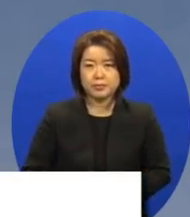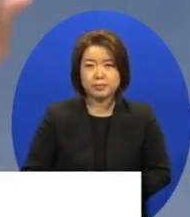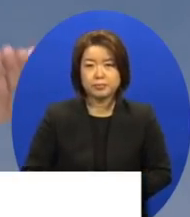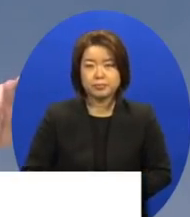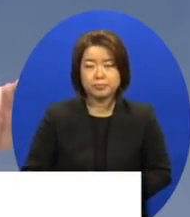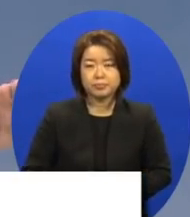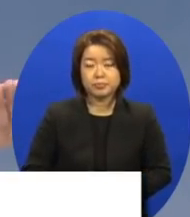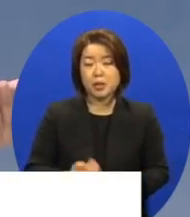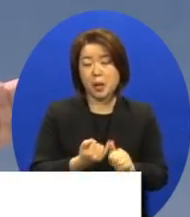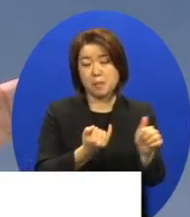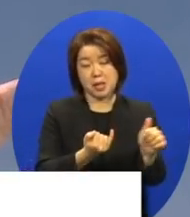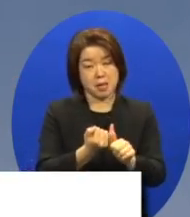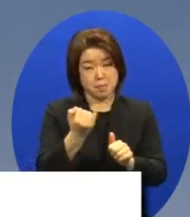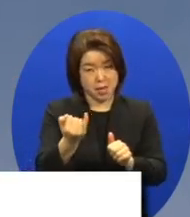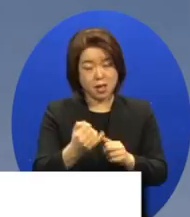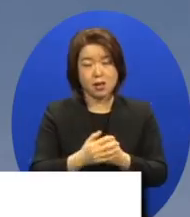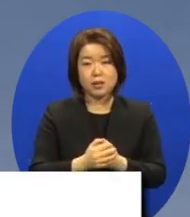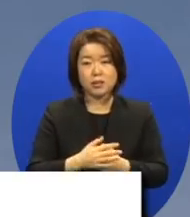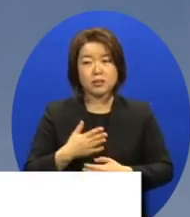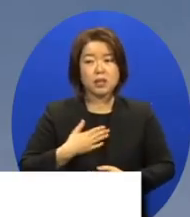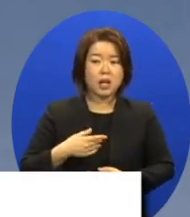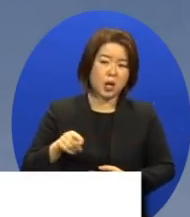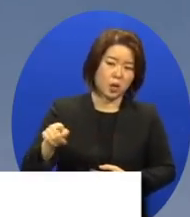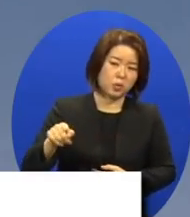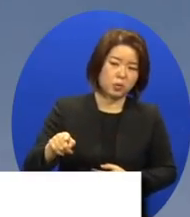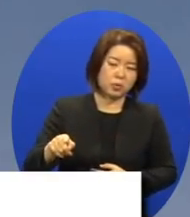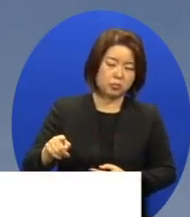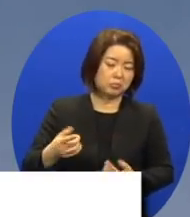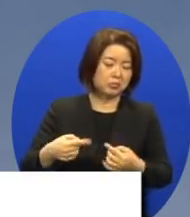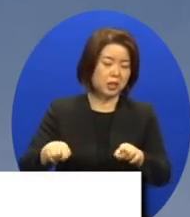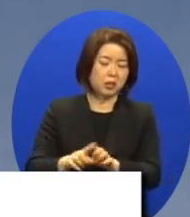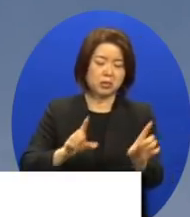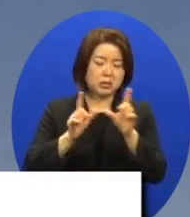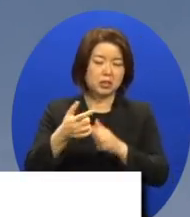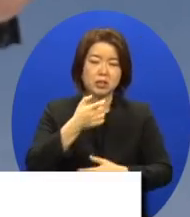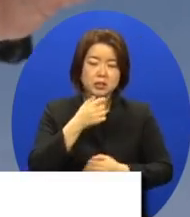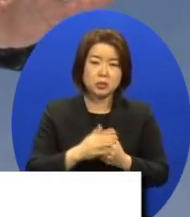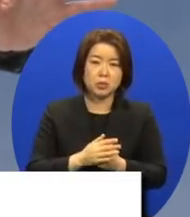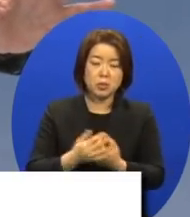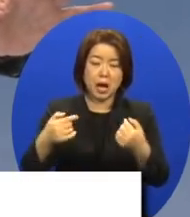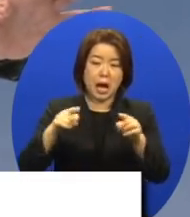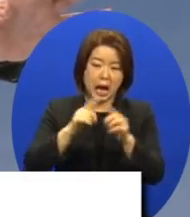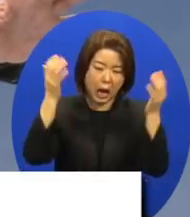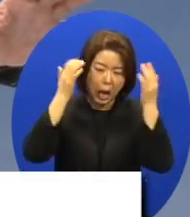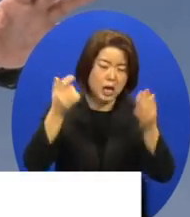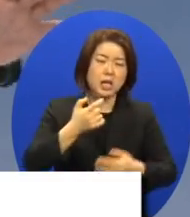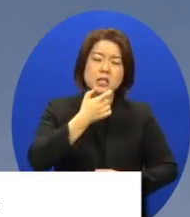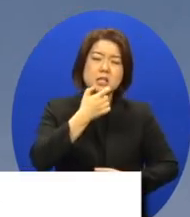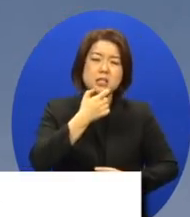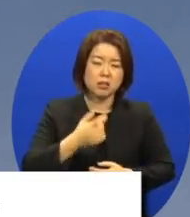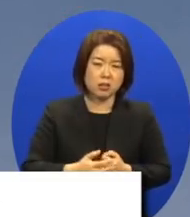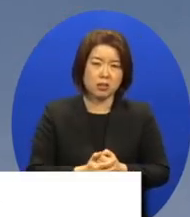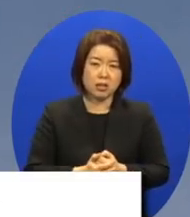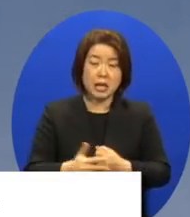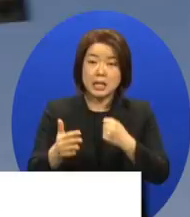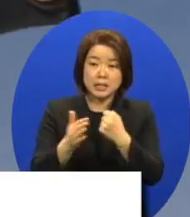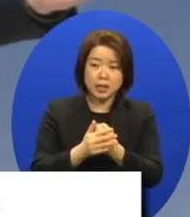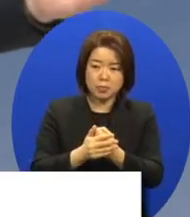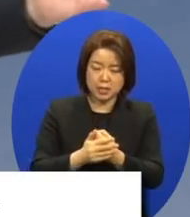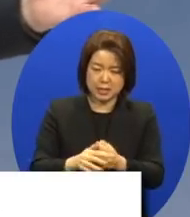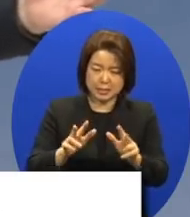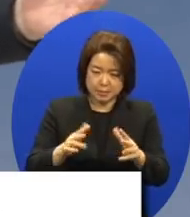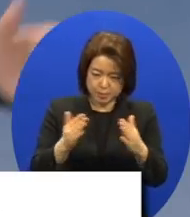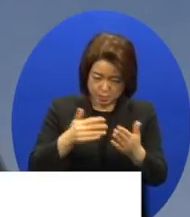배우자 쪽에서 나는 당신과 함께 살기 싫고 나는 같이 고난 당하는 것도 싫고 그러니 당장